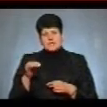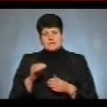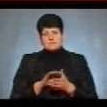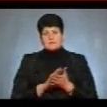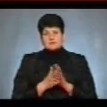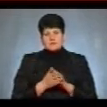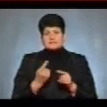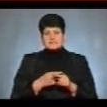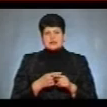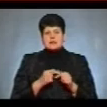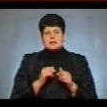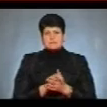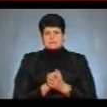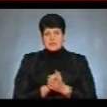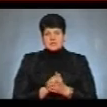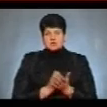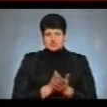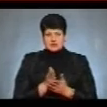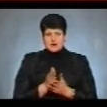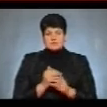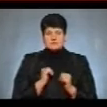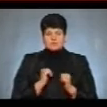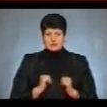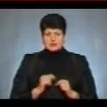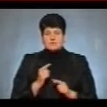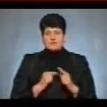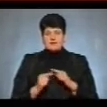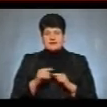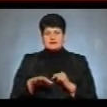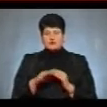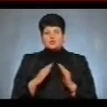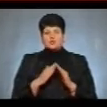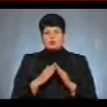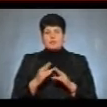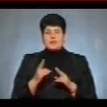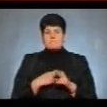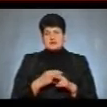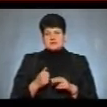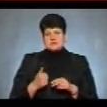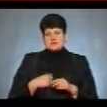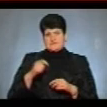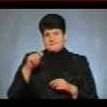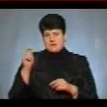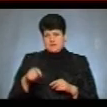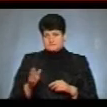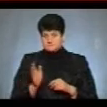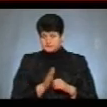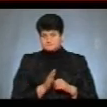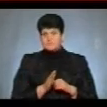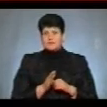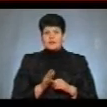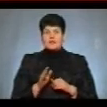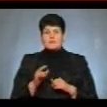мирний шлях, спокійний шлях і, скажімо, повернення території додому без військового втручання. Значить, по риториці